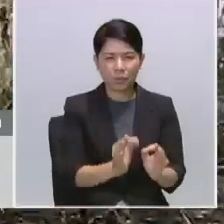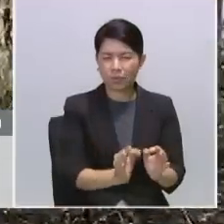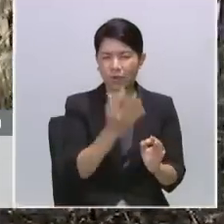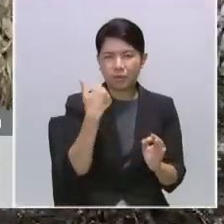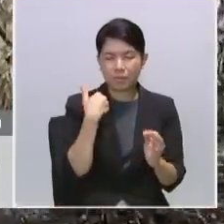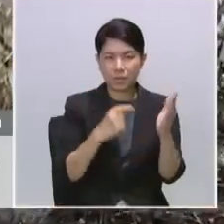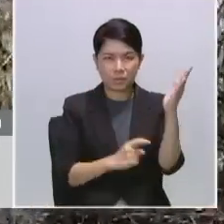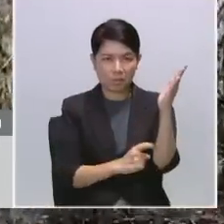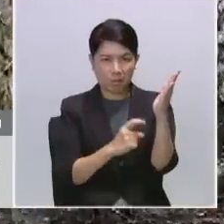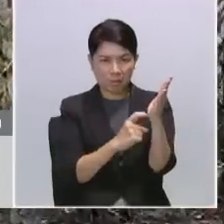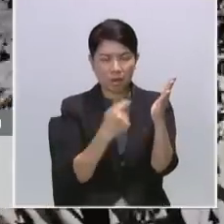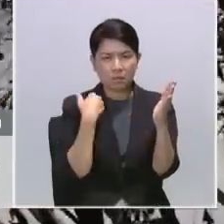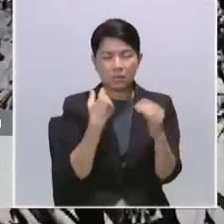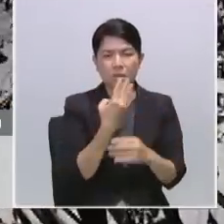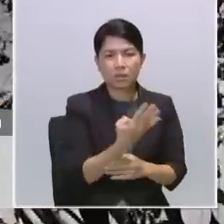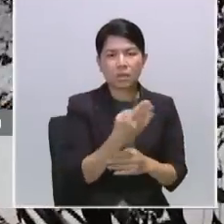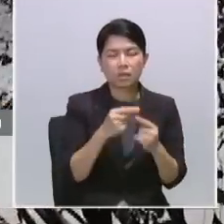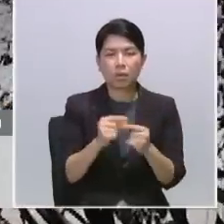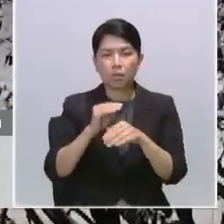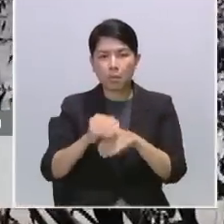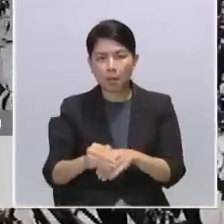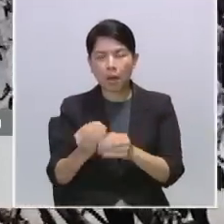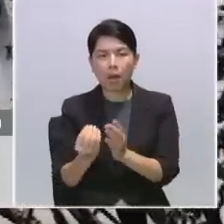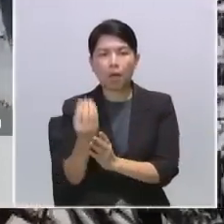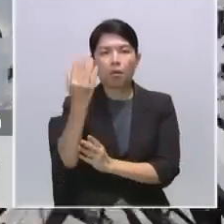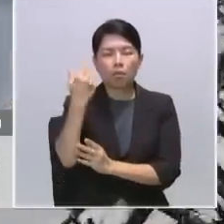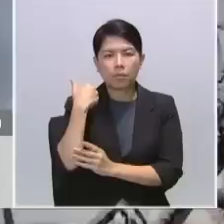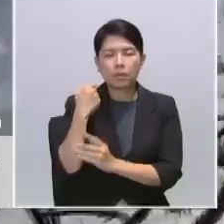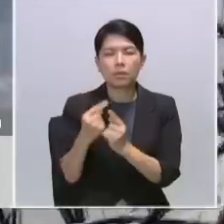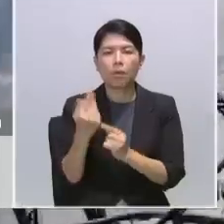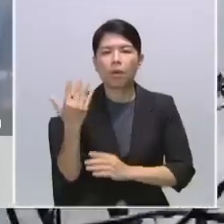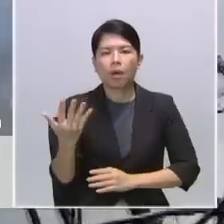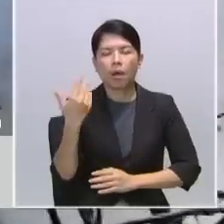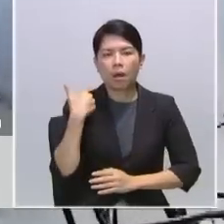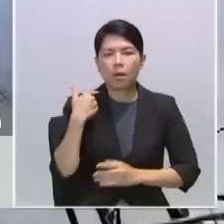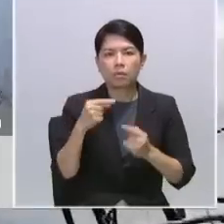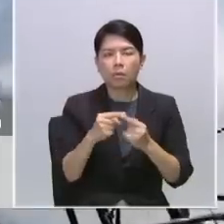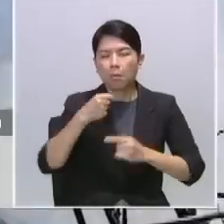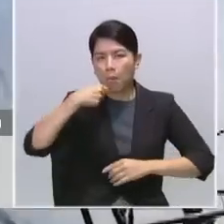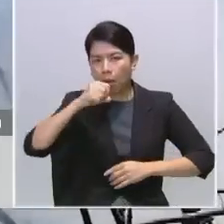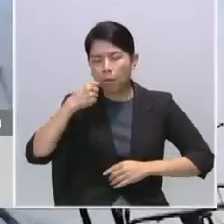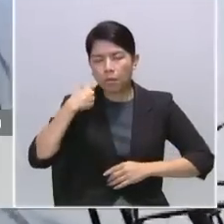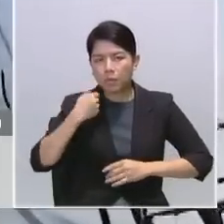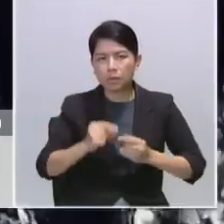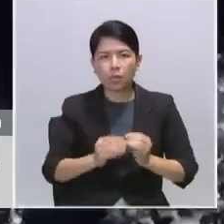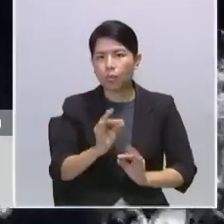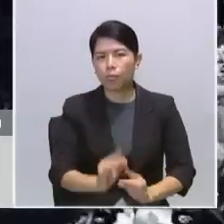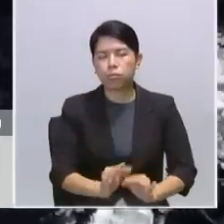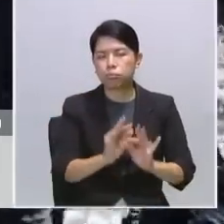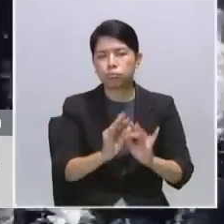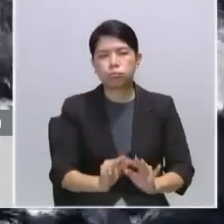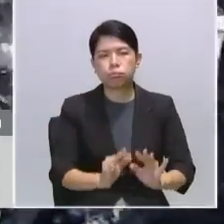ไผ่4กอไม้ต้นมะพร้าว5ต้นรวมไปถึงป่าอ้อยที่อยู่ข้างเคียงได้รับความเสียหายเป็นวงกว้างอย่างที่เห็นในภ